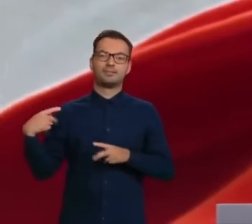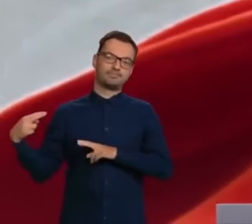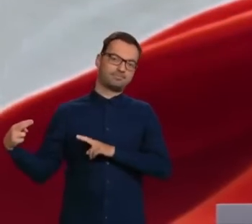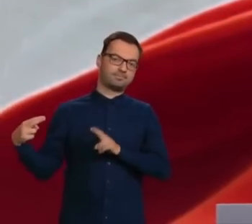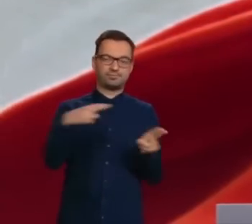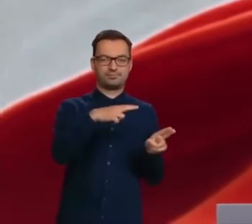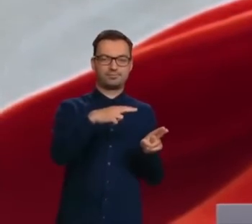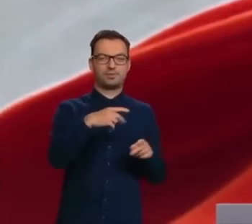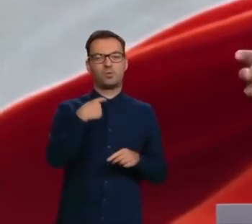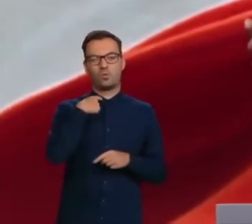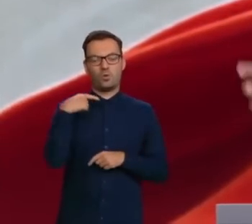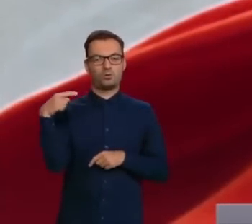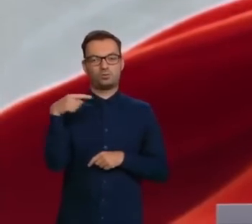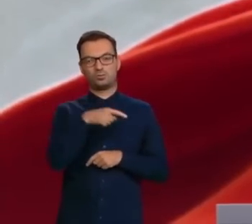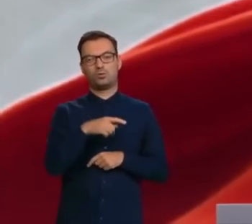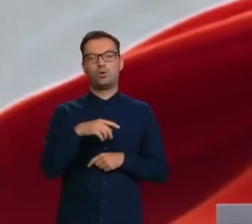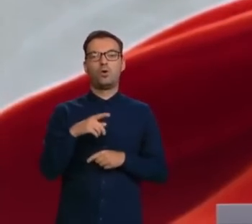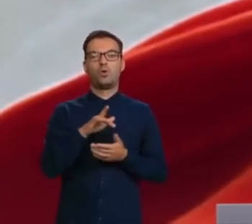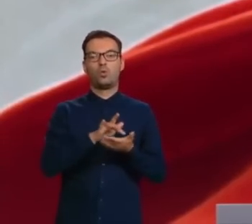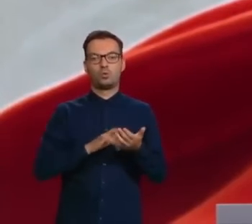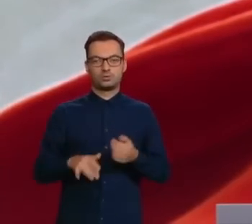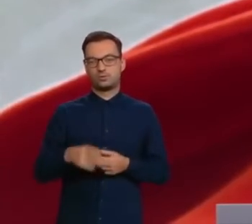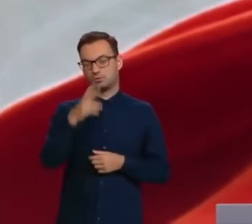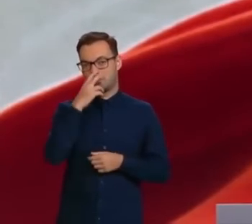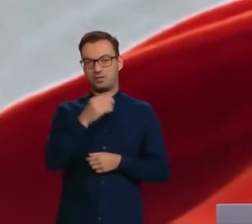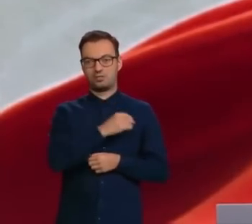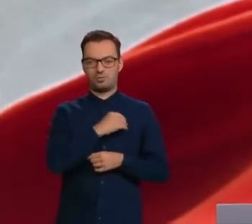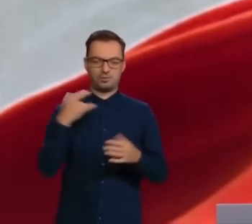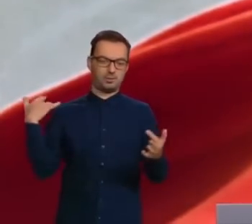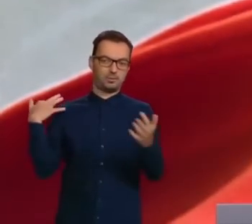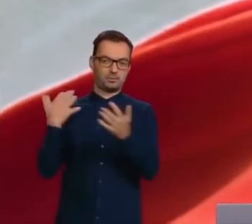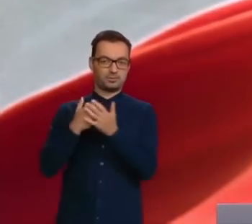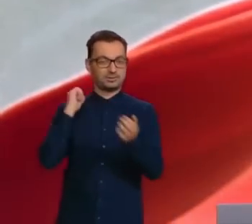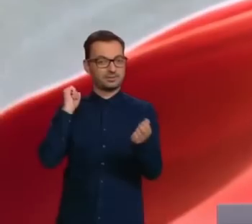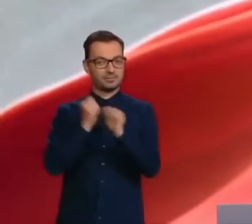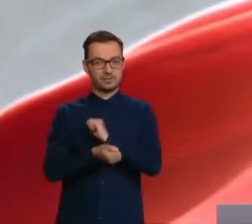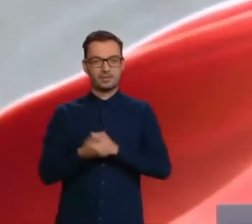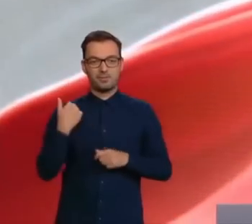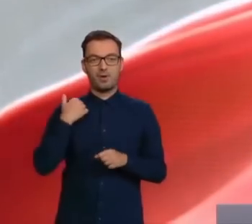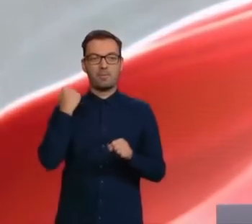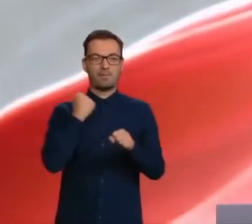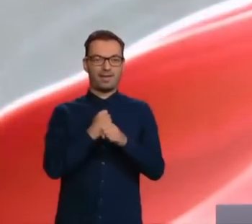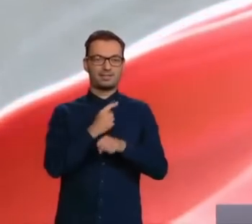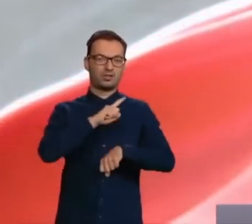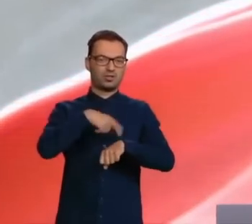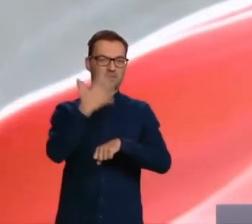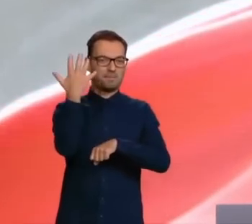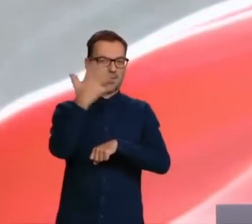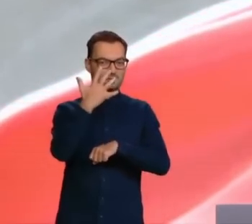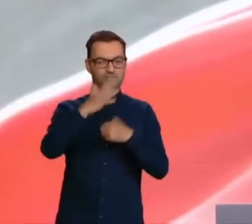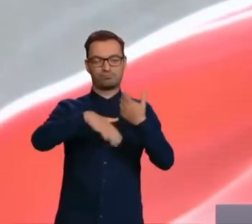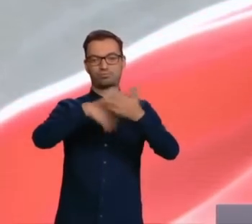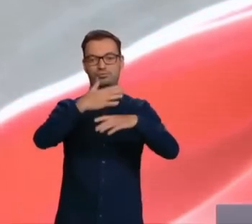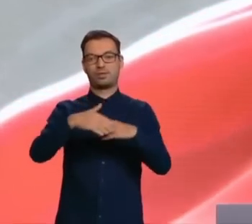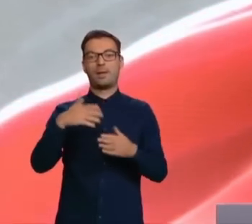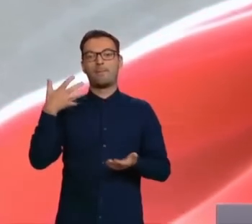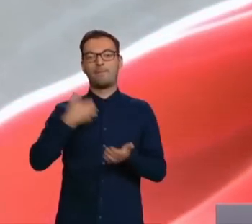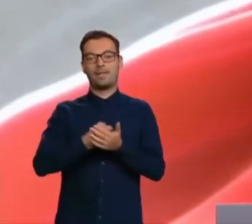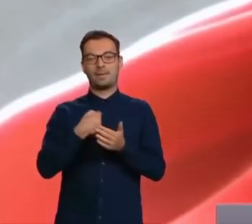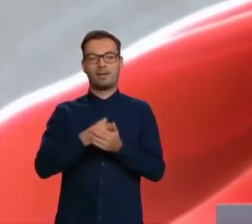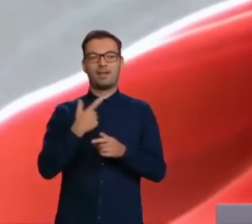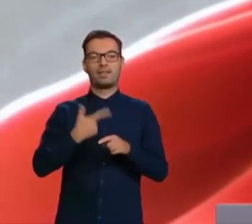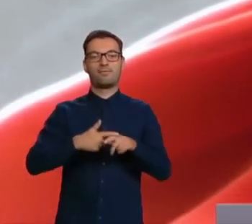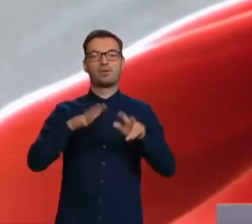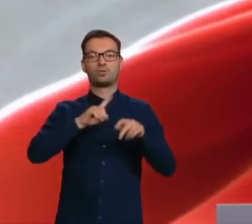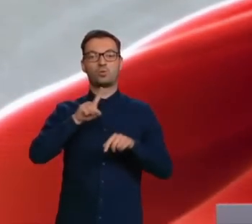na Tuska. Zobaczcie, jak się Polska zmieniła. Od pracy po 5 zł za godzinę do minimalnej 28